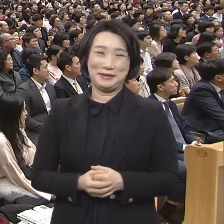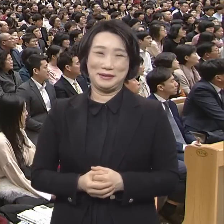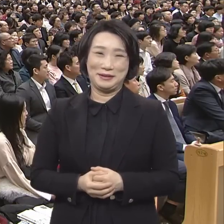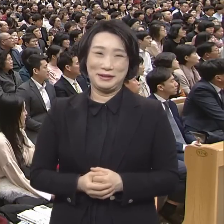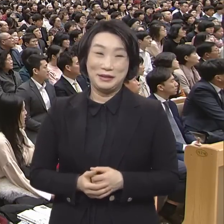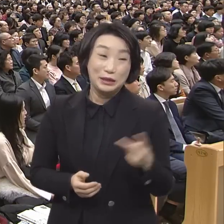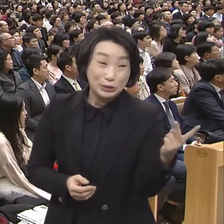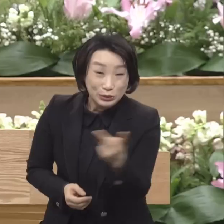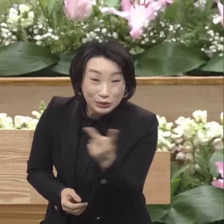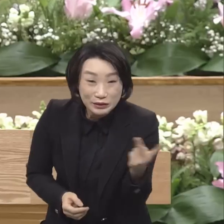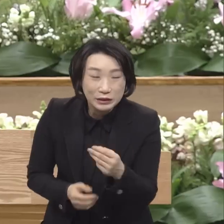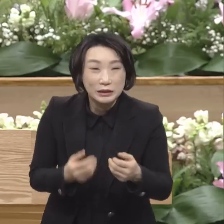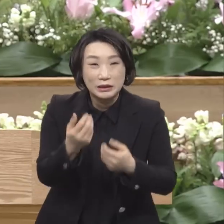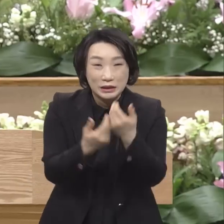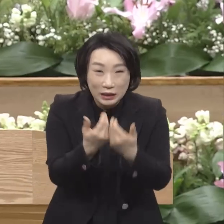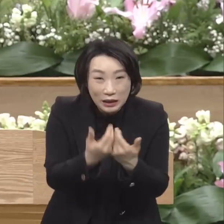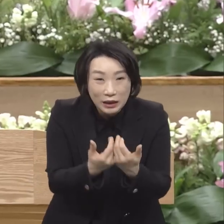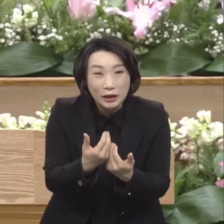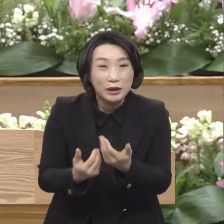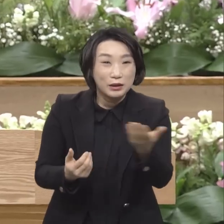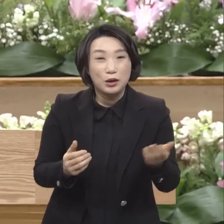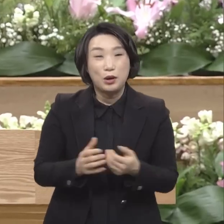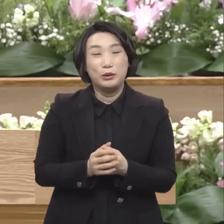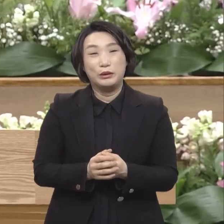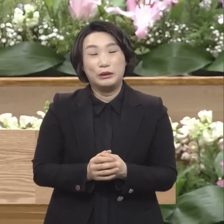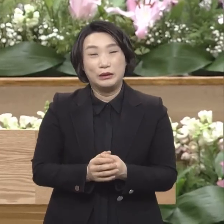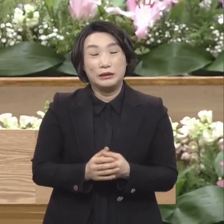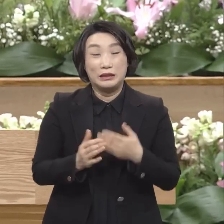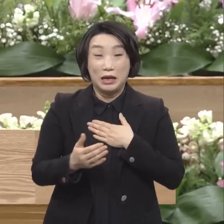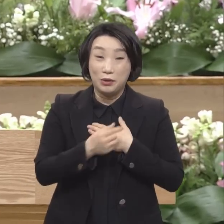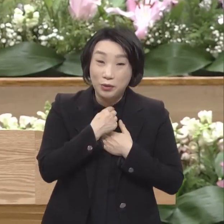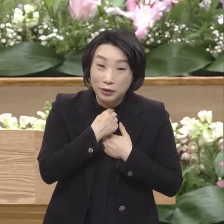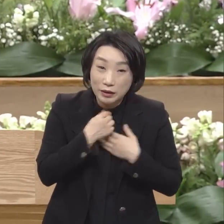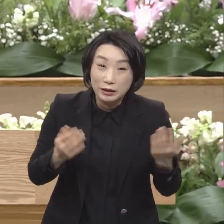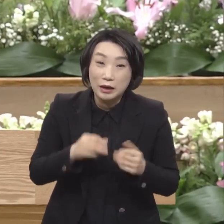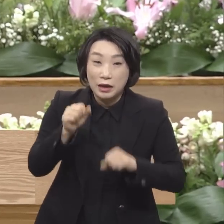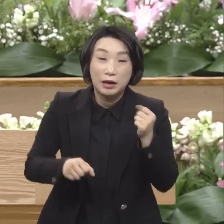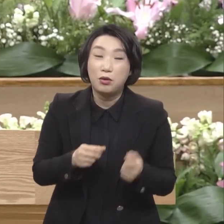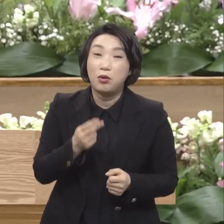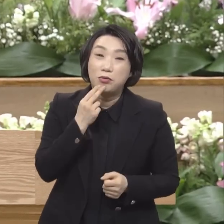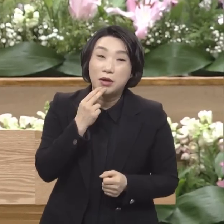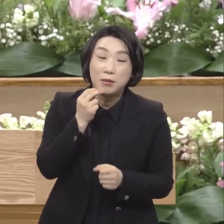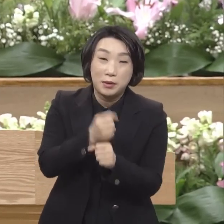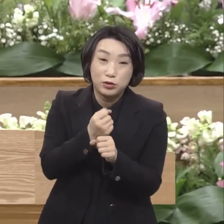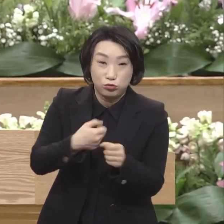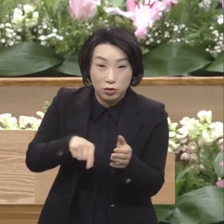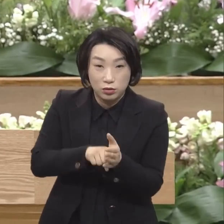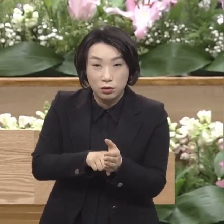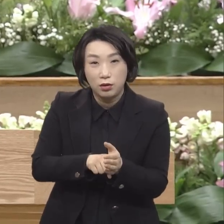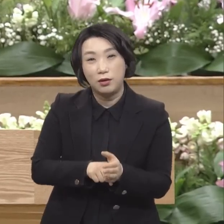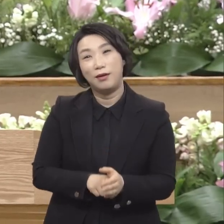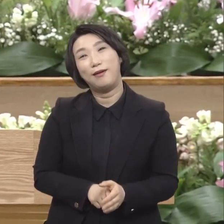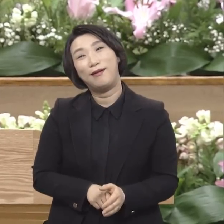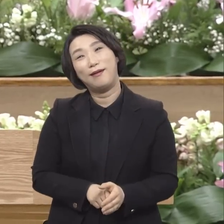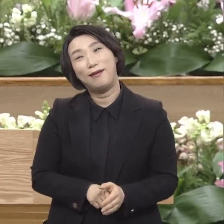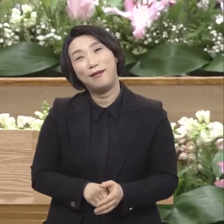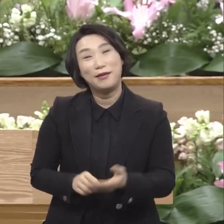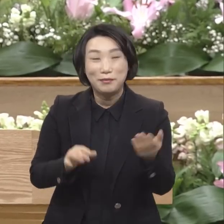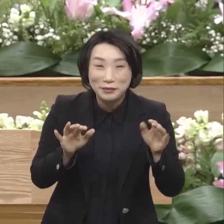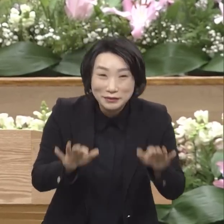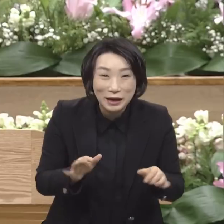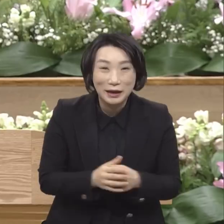이 둘이 대적함으로 너희의 원하는 것을 하지 못하게 하려 합니다.